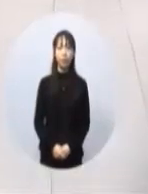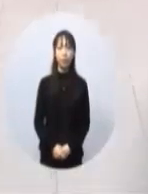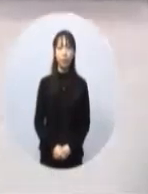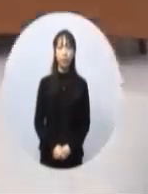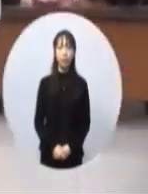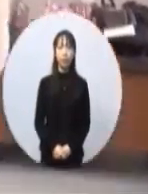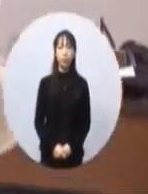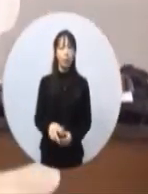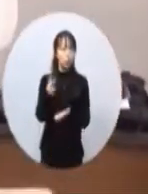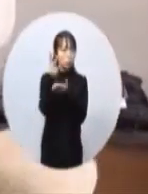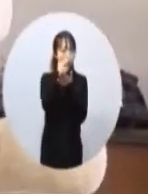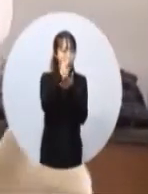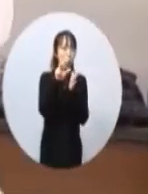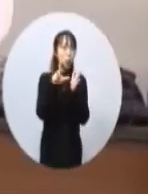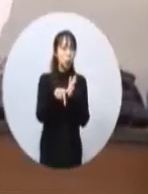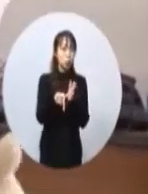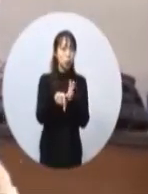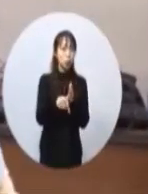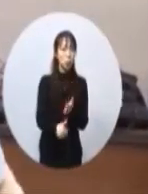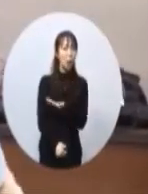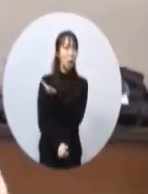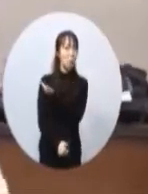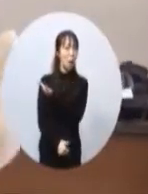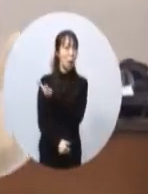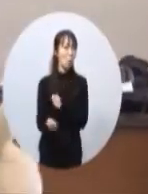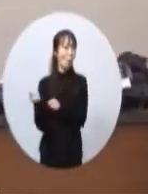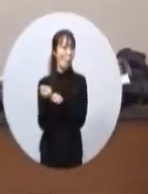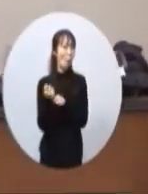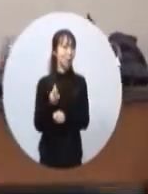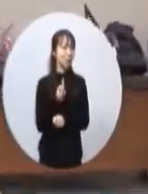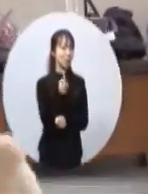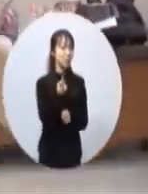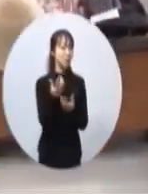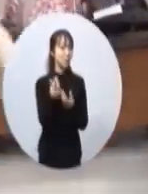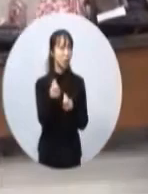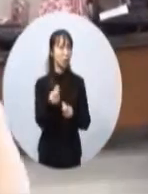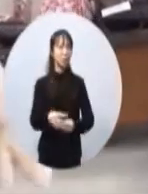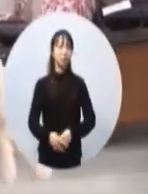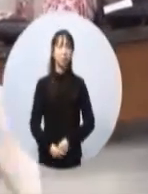収録にはえぼし麻呂の応援に駆けつけてくれました